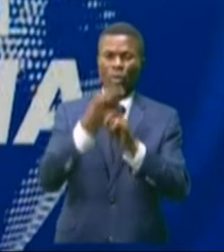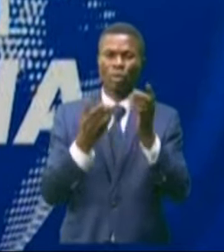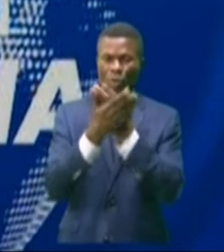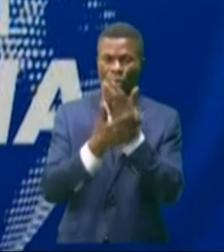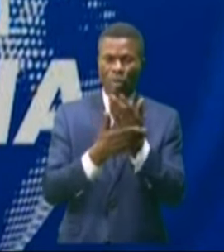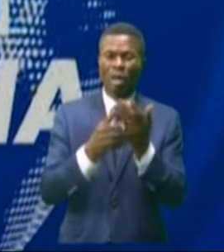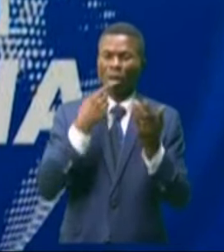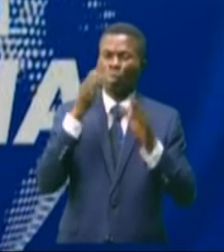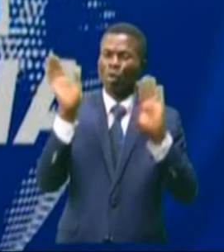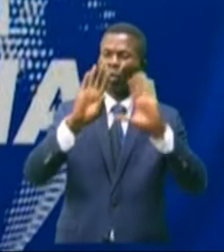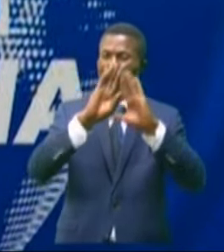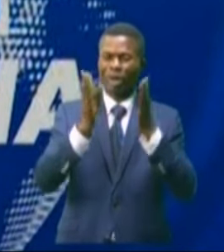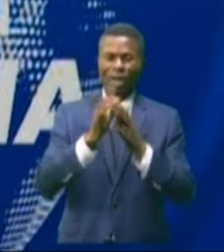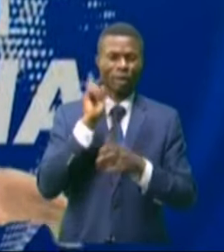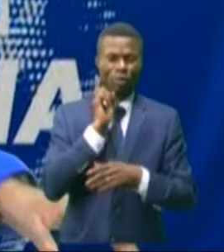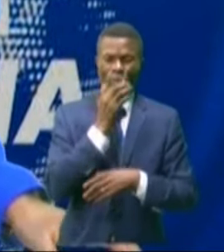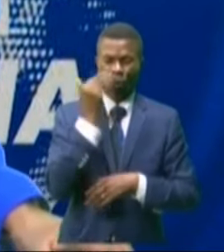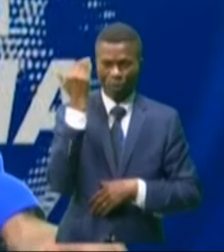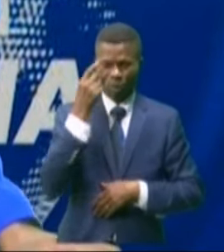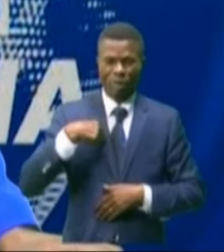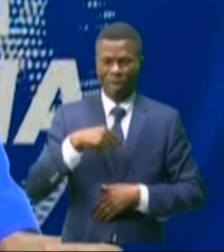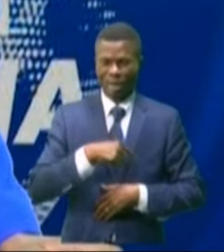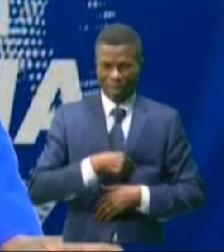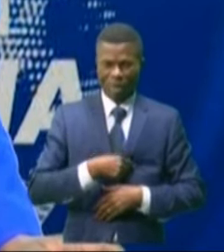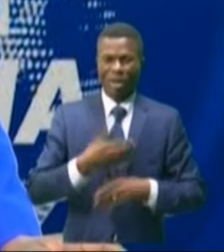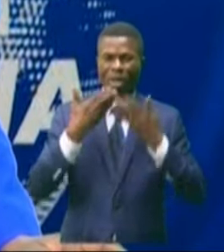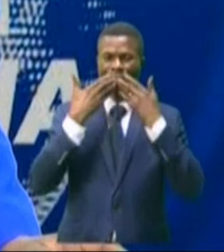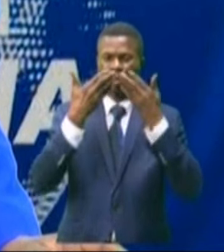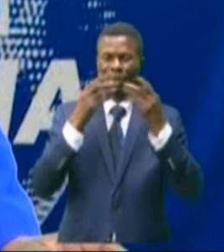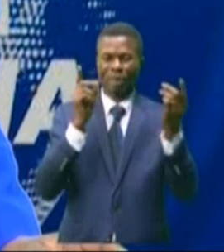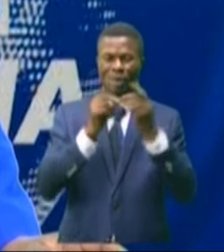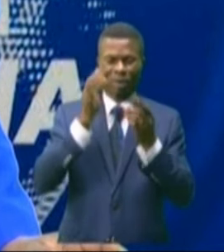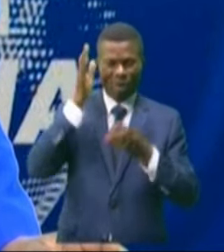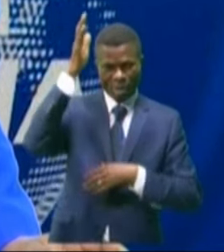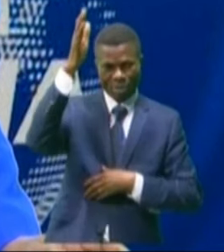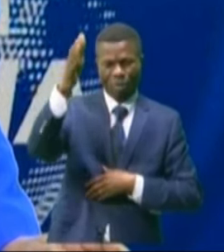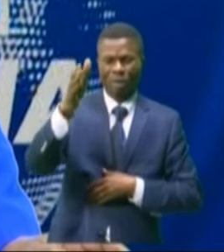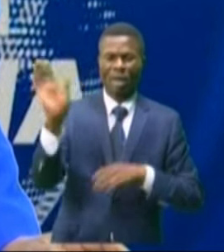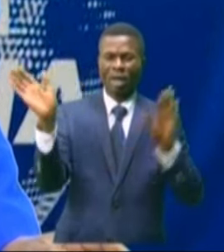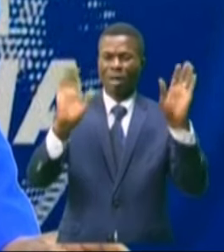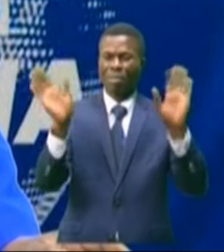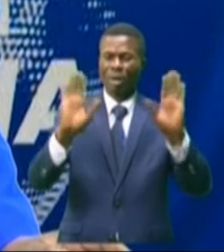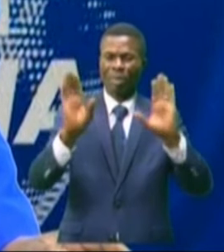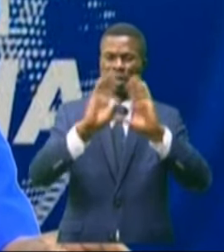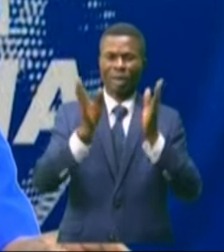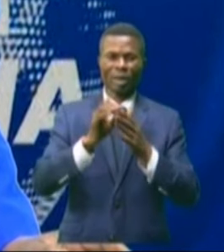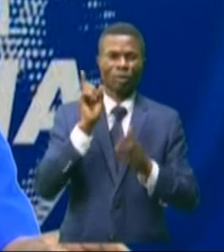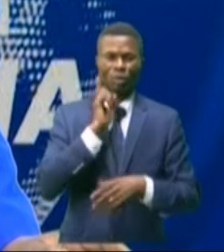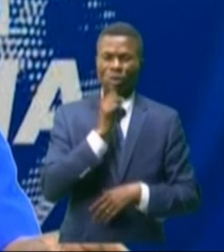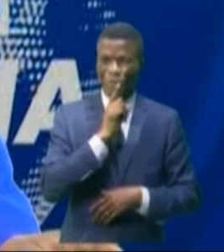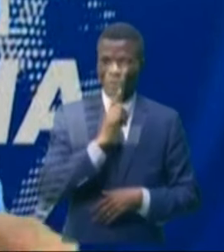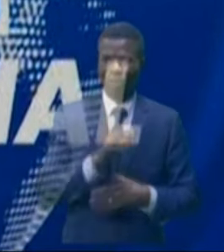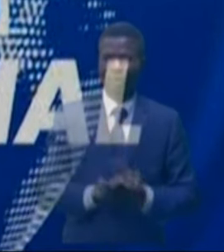Moi, je vous dis au revoir. L'actualité continue avec Serge Mata. Je vous retrouve demain à 20h avec le même plaisir.